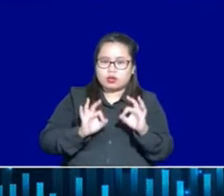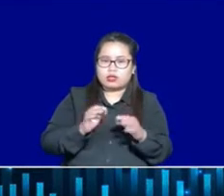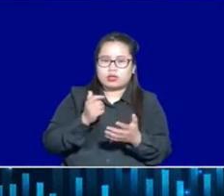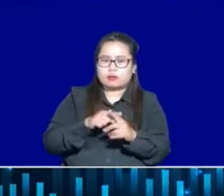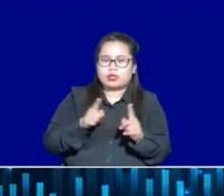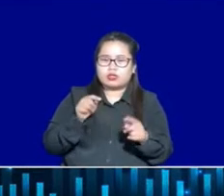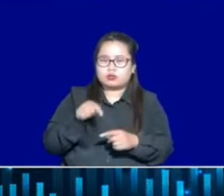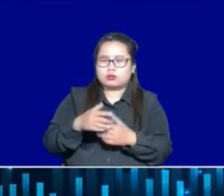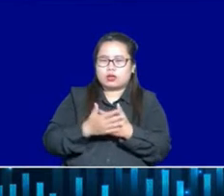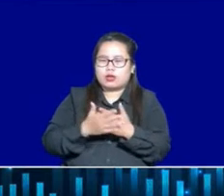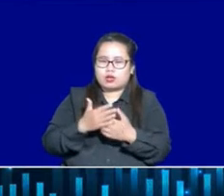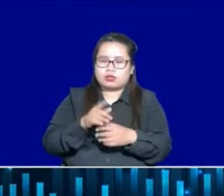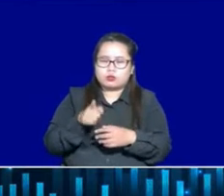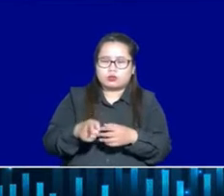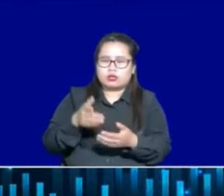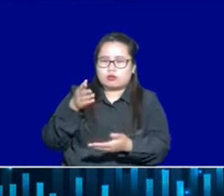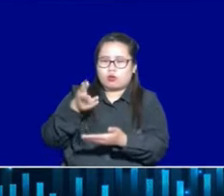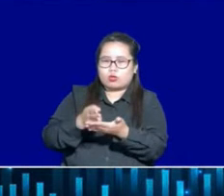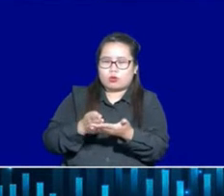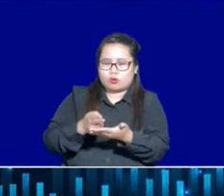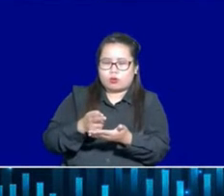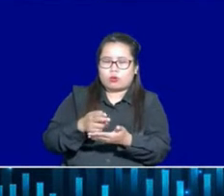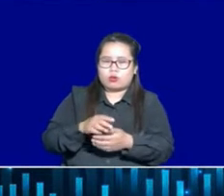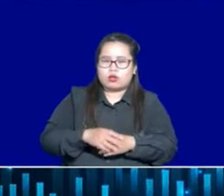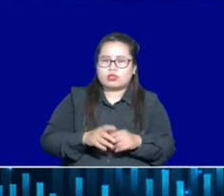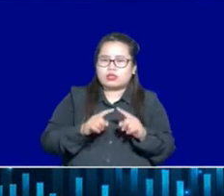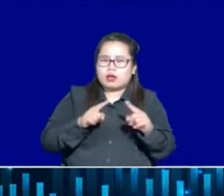terpotong. Jadi tidak ada memang